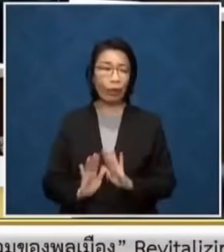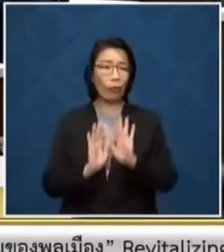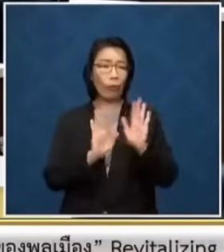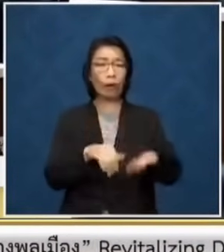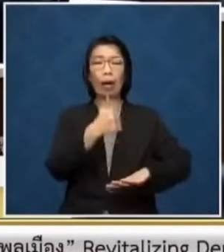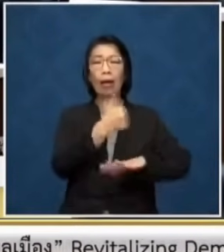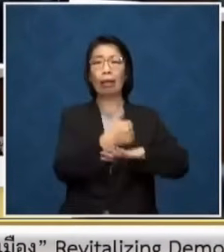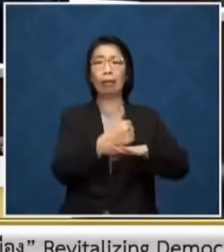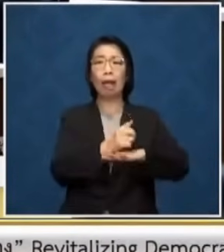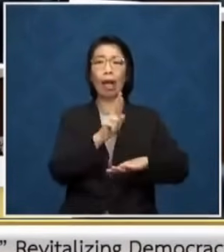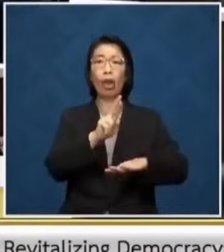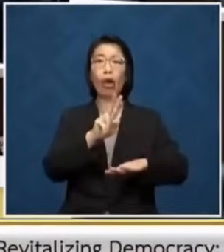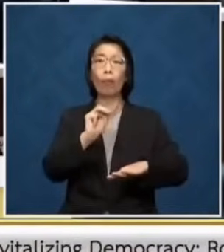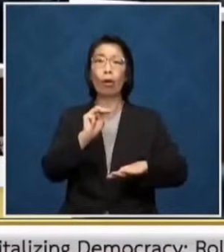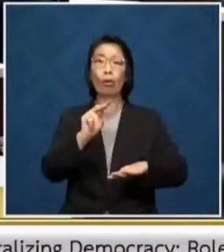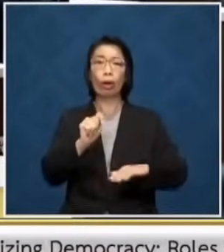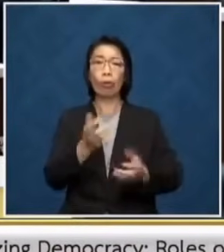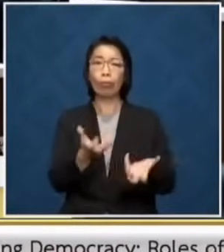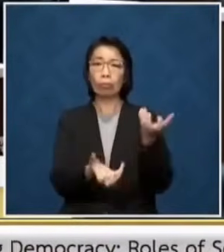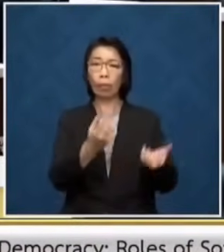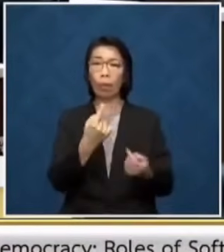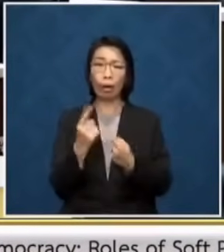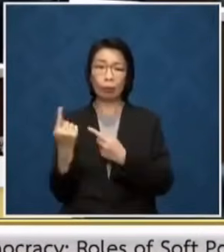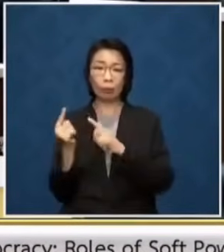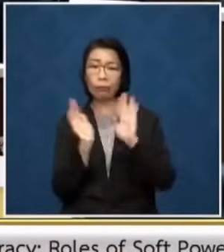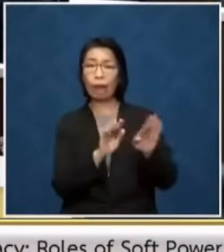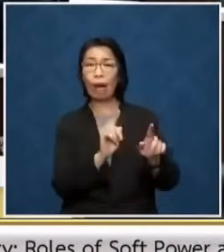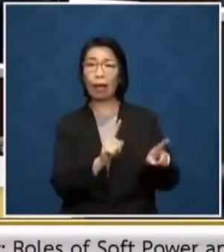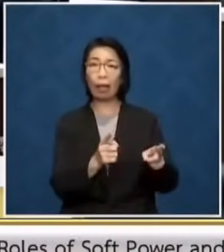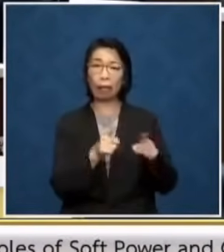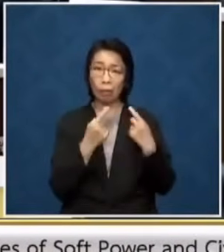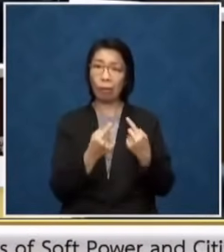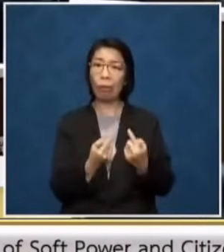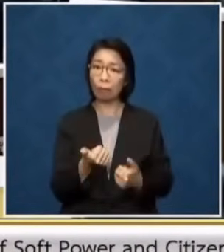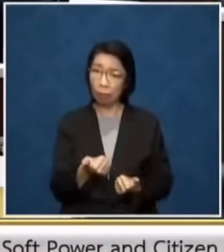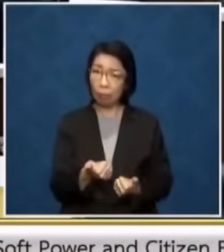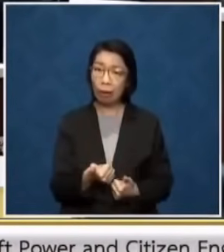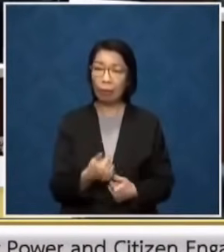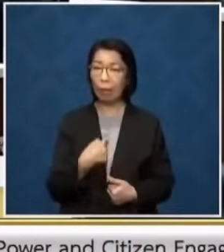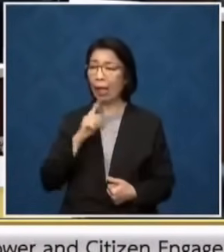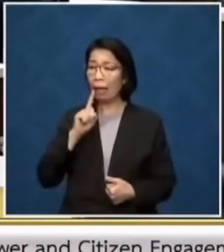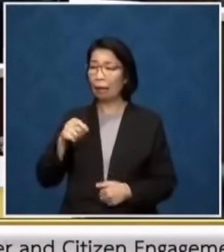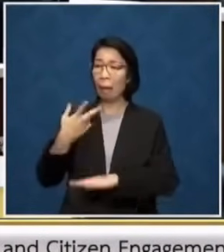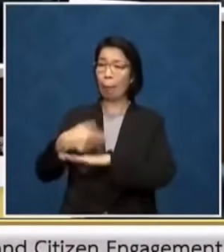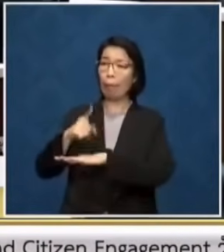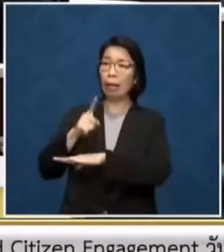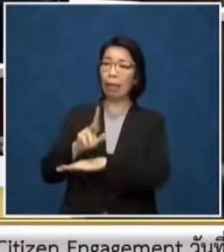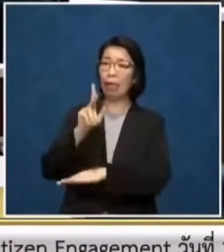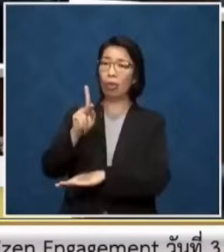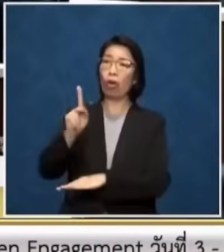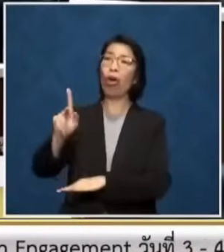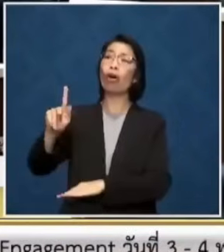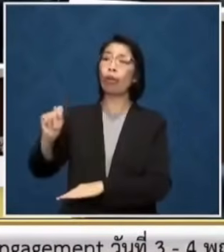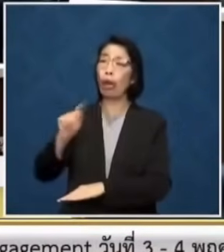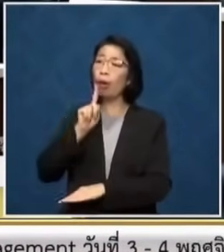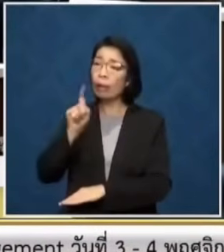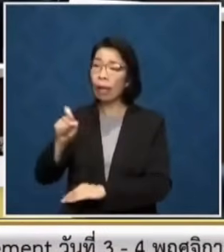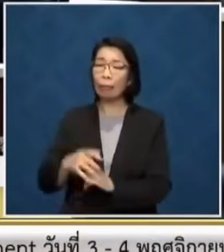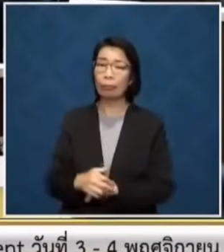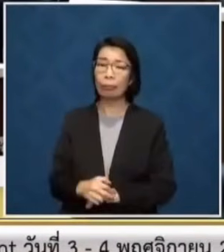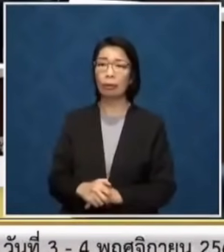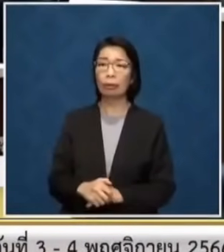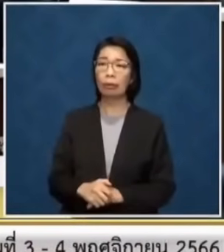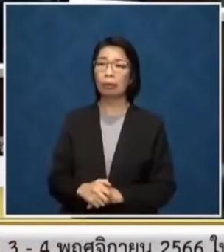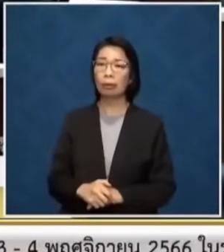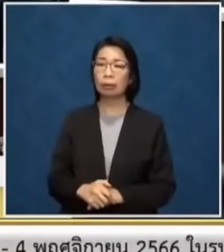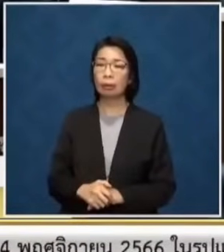ทรวงยุติธรรมซึ่งจะตอบแทนได้หรอครับผมจะถามท่านนายกในฐานะประธานกตร.ผมจะถามท่านนายก